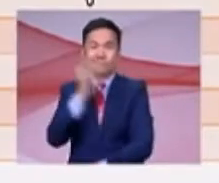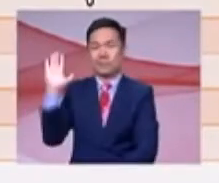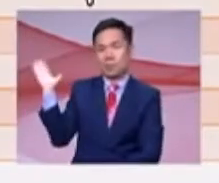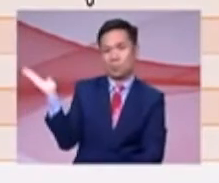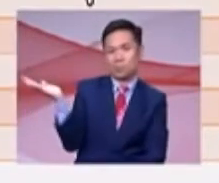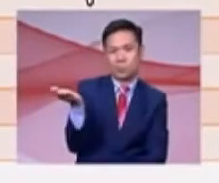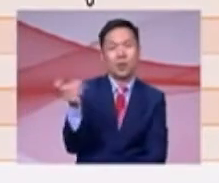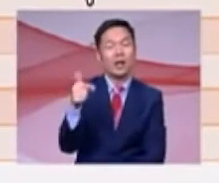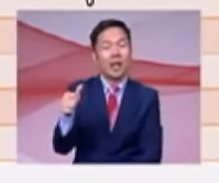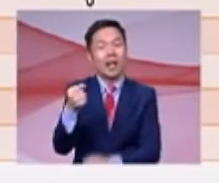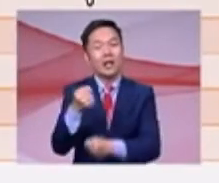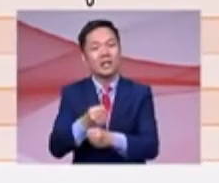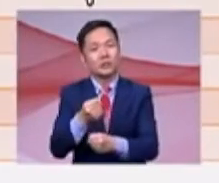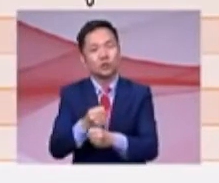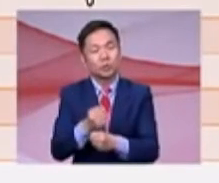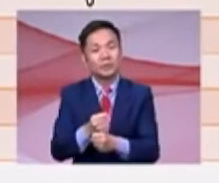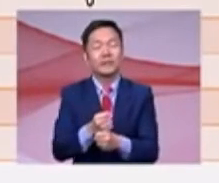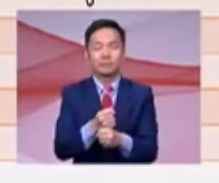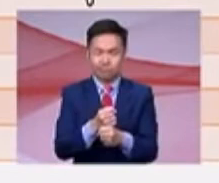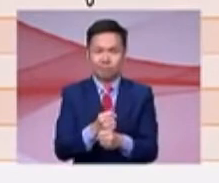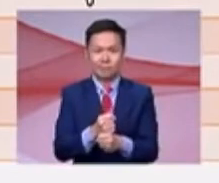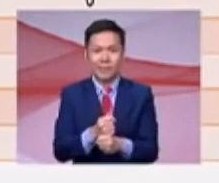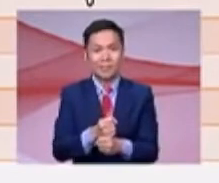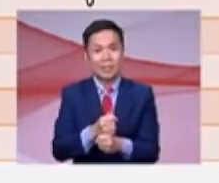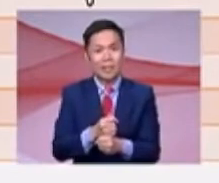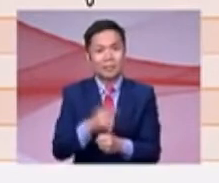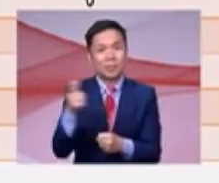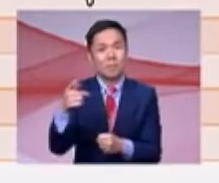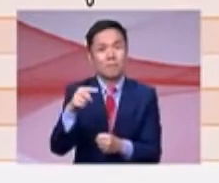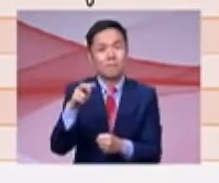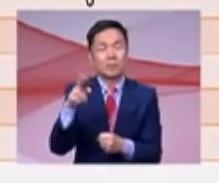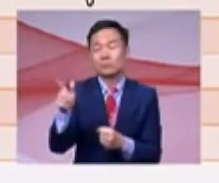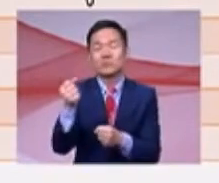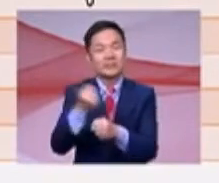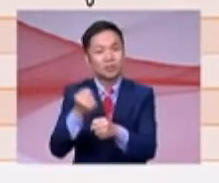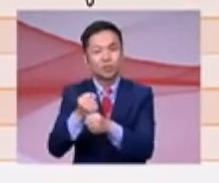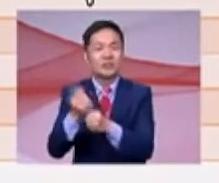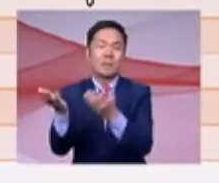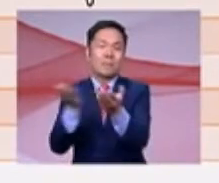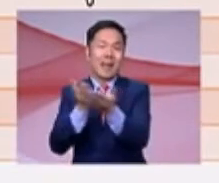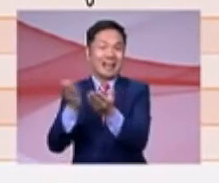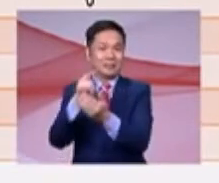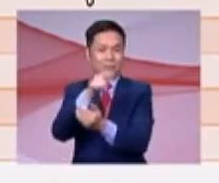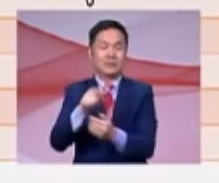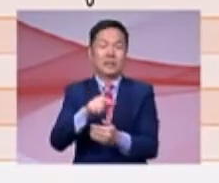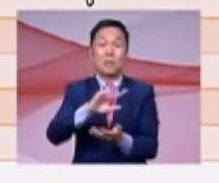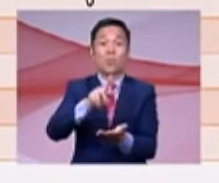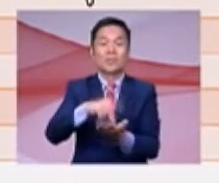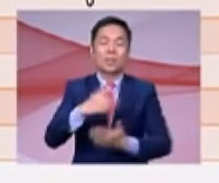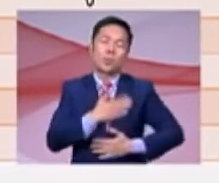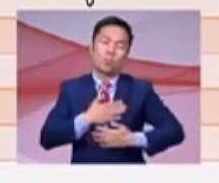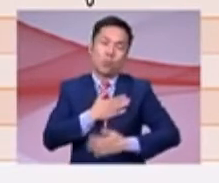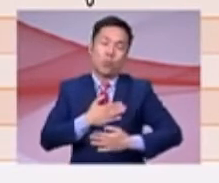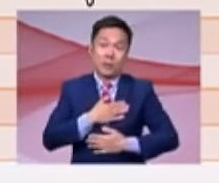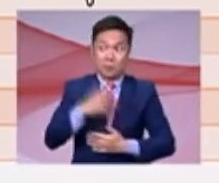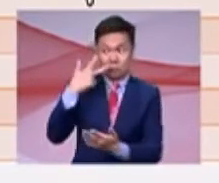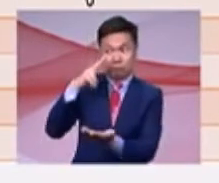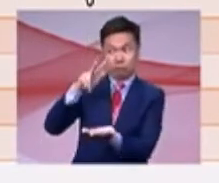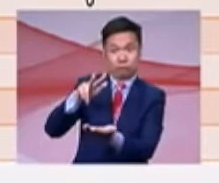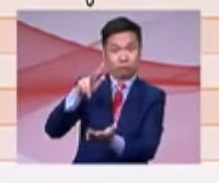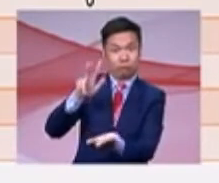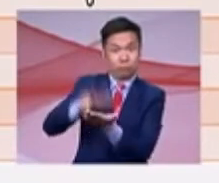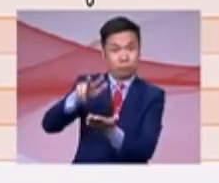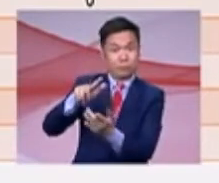perhubungan, pegawai perhubungan pelanggan di pusat hiburan telah dikesan positif COVID-19 dan